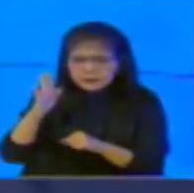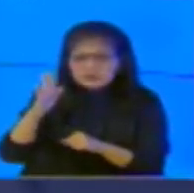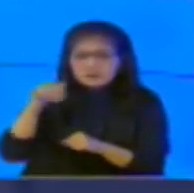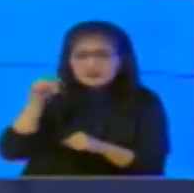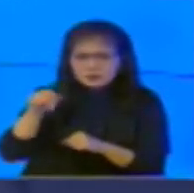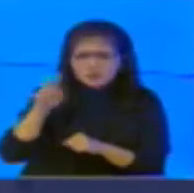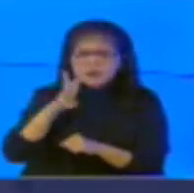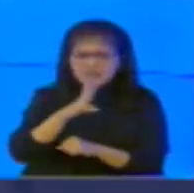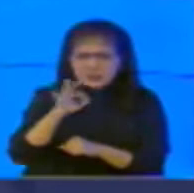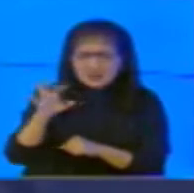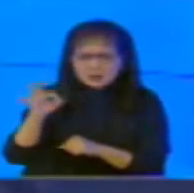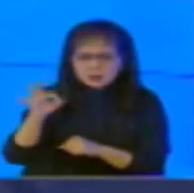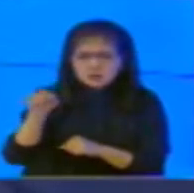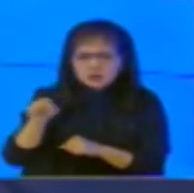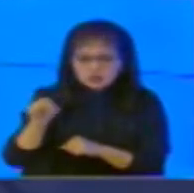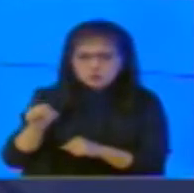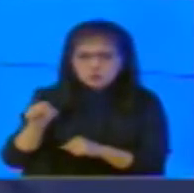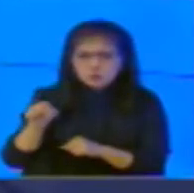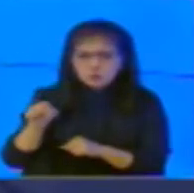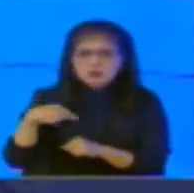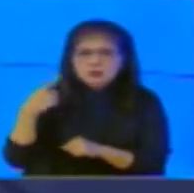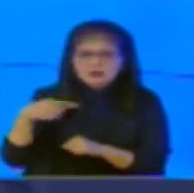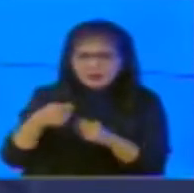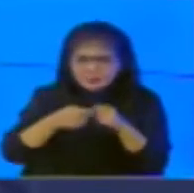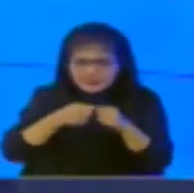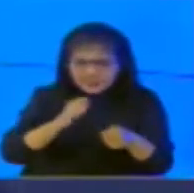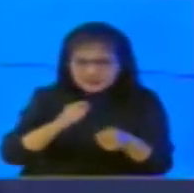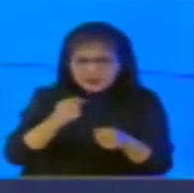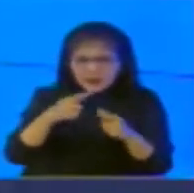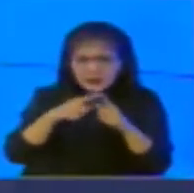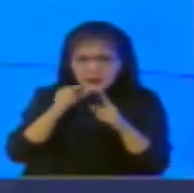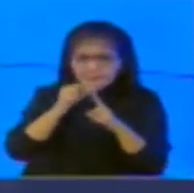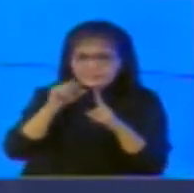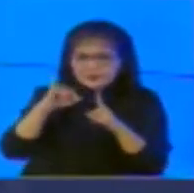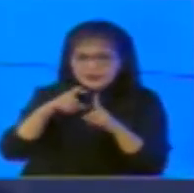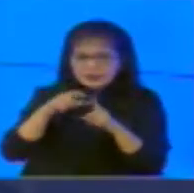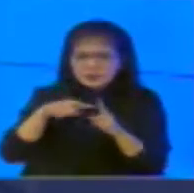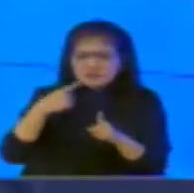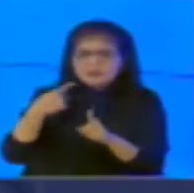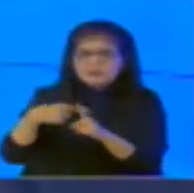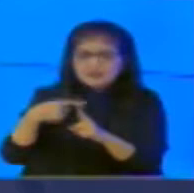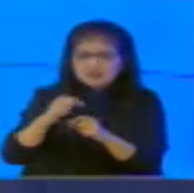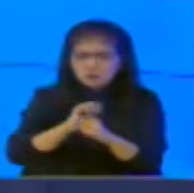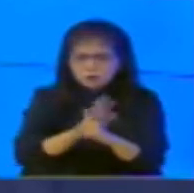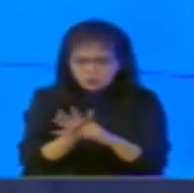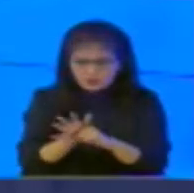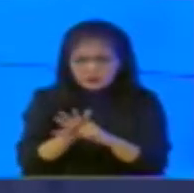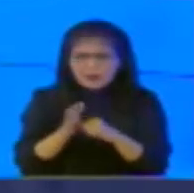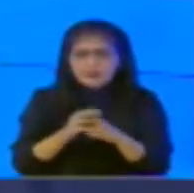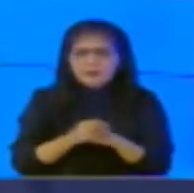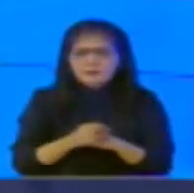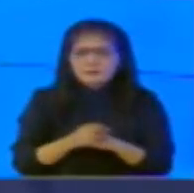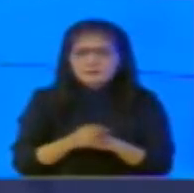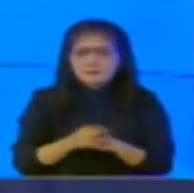300 yang kita tes rapid test ya, dengan rapid test itu positif, itu rapid test itu.